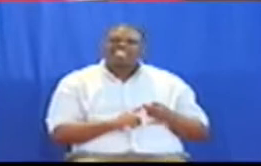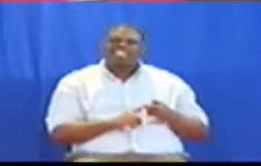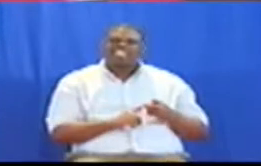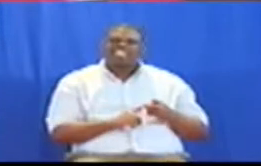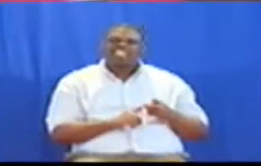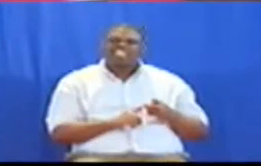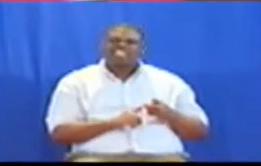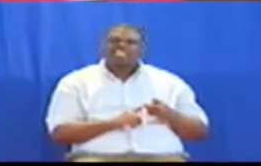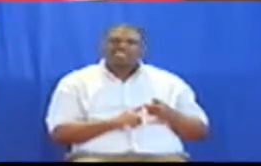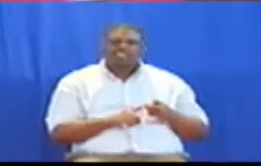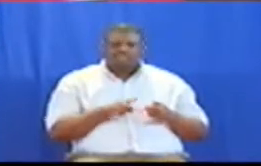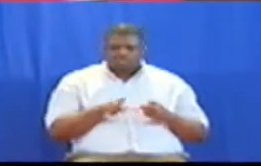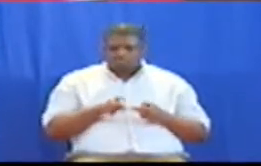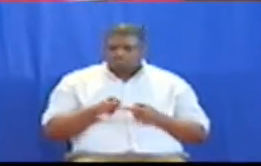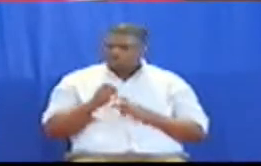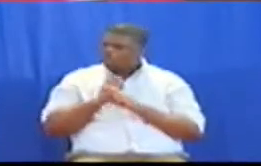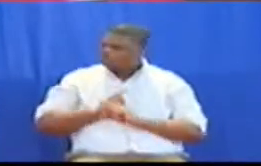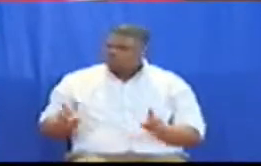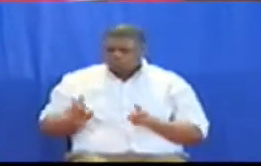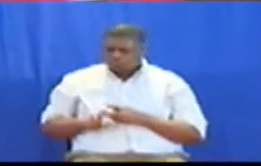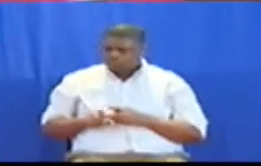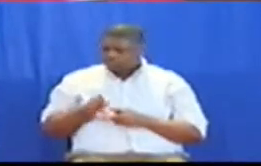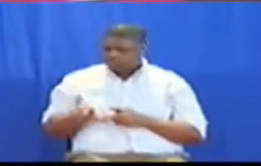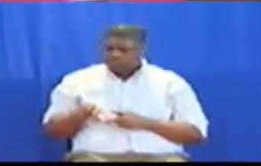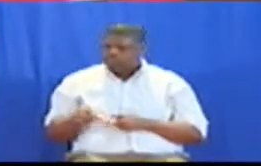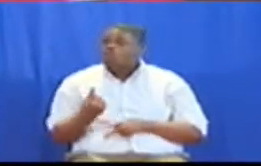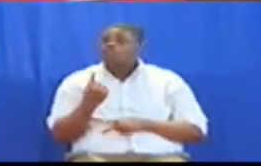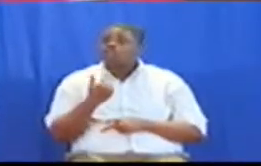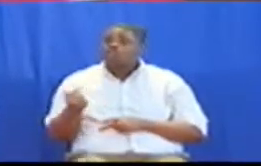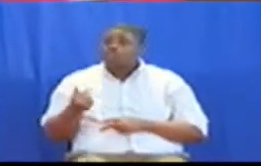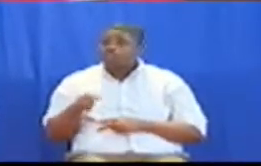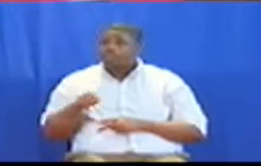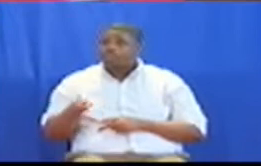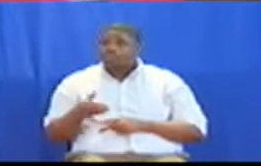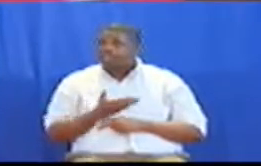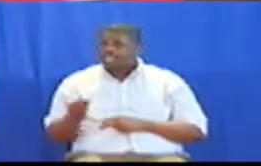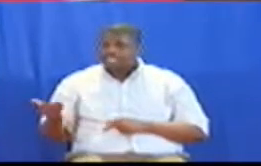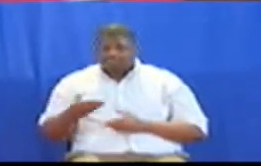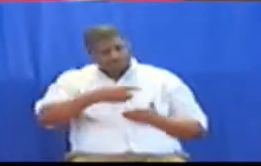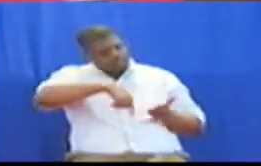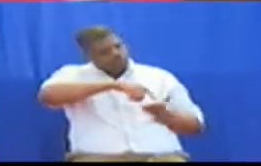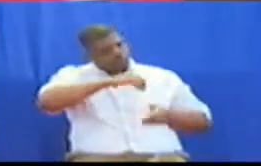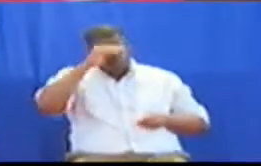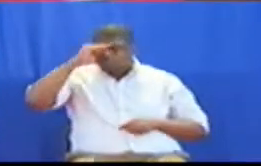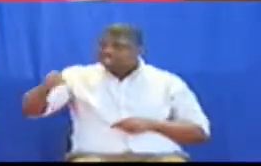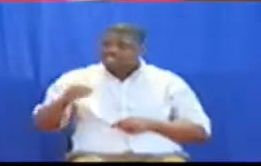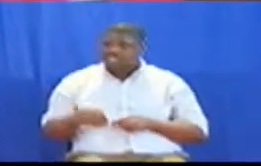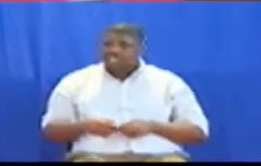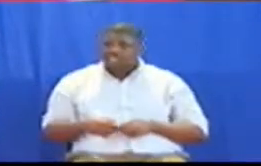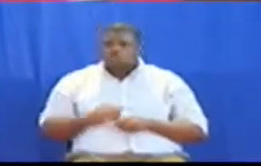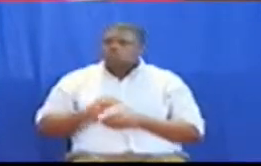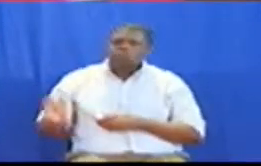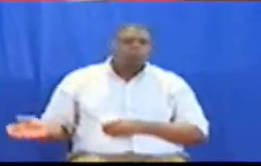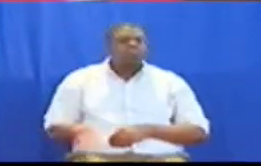kile waziri yuko Kanga alipiga marufuku bodaboda faini moja tu, na bodaboda zote ambazo zilikuwa kwenye vituo vya polisi zimefagiliwa zote,